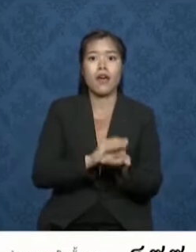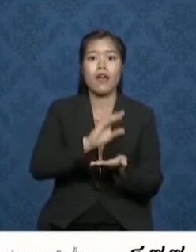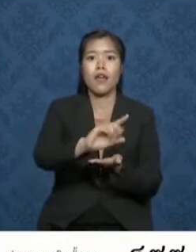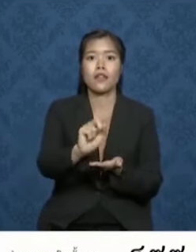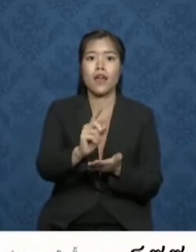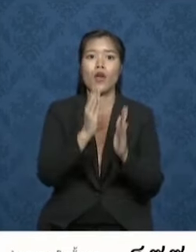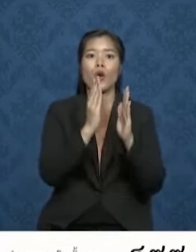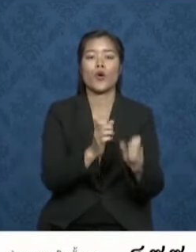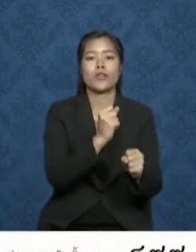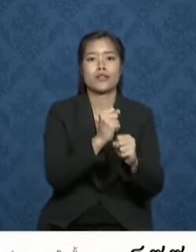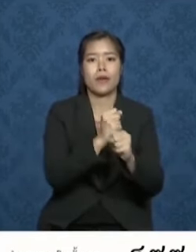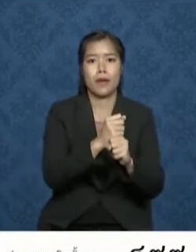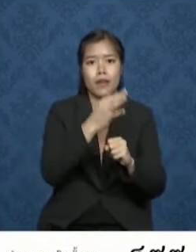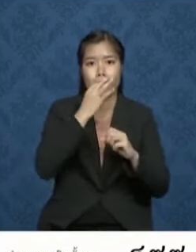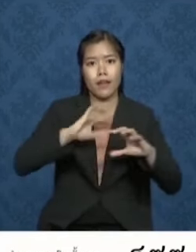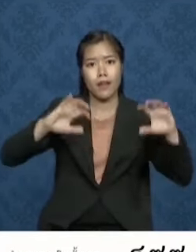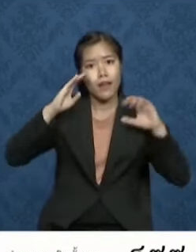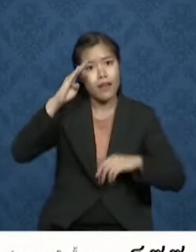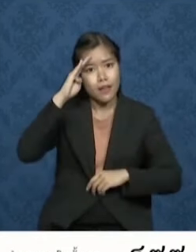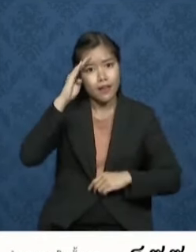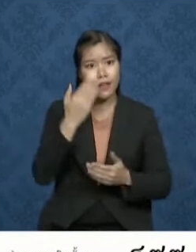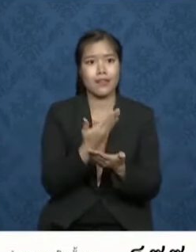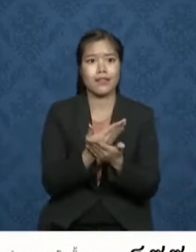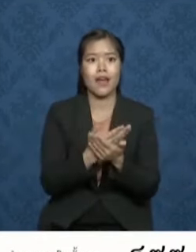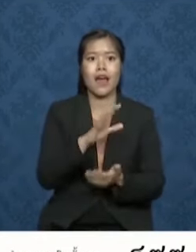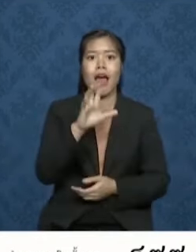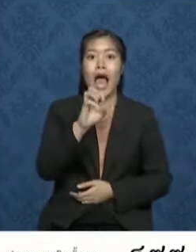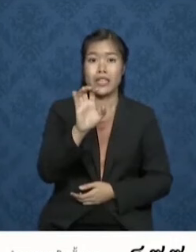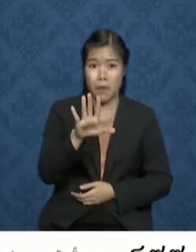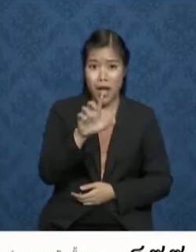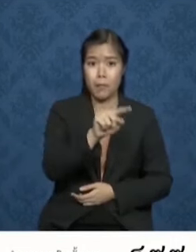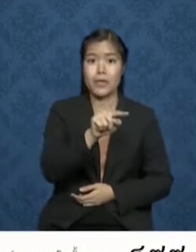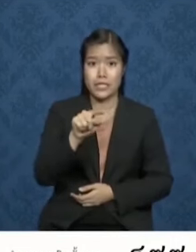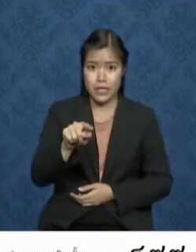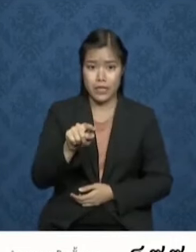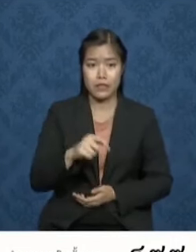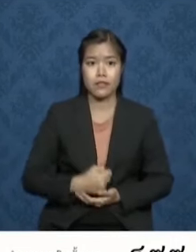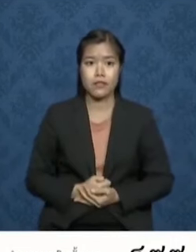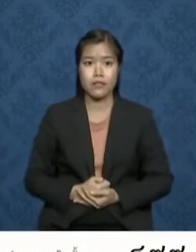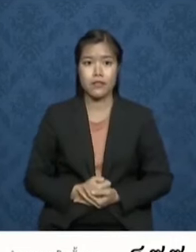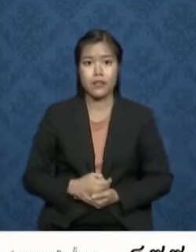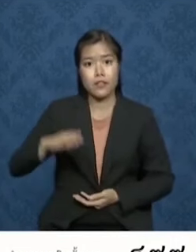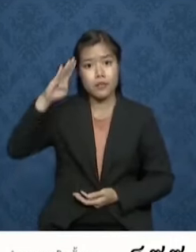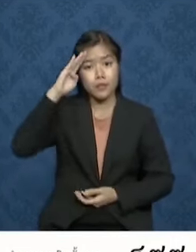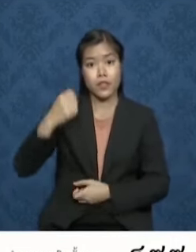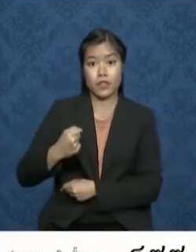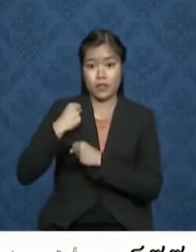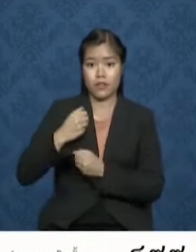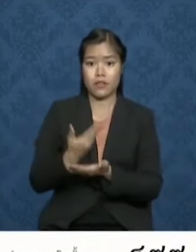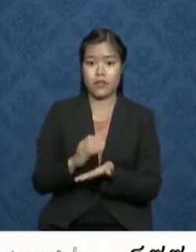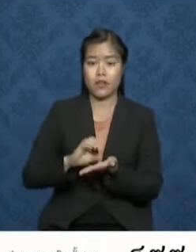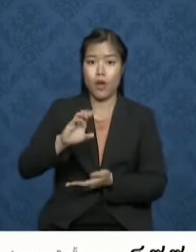จ่ายบุคลากรภาครัฐร้อยละ 55และหากดูเฉพาะกองทัพบกนะครับใช้งบประมาณถึงร้อยละ